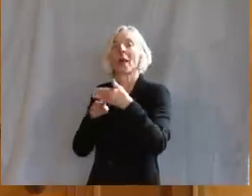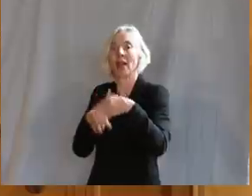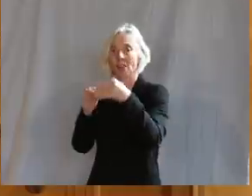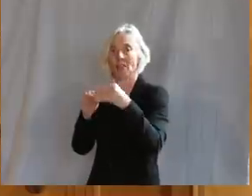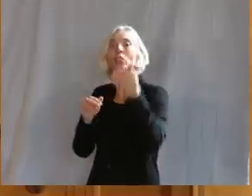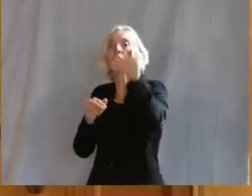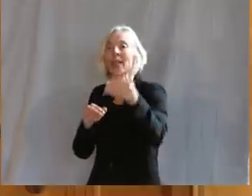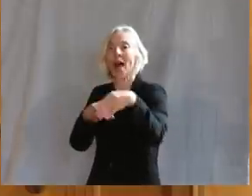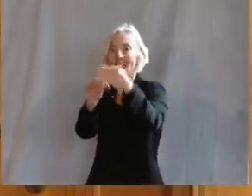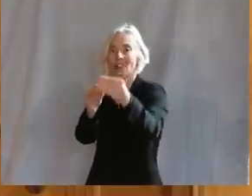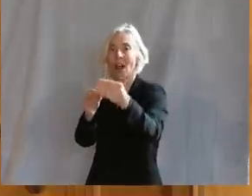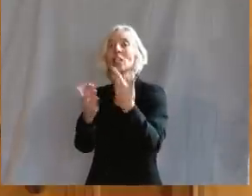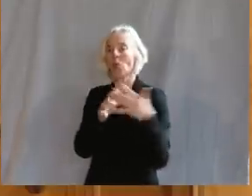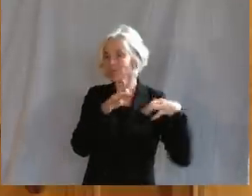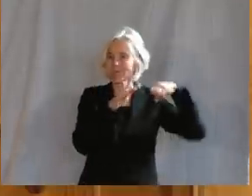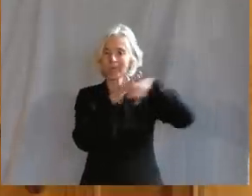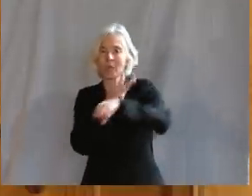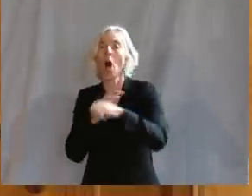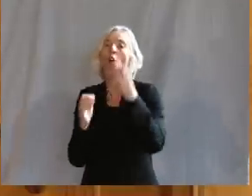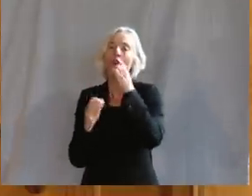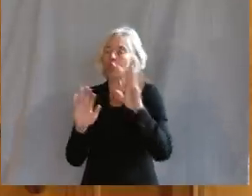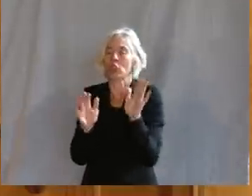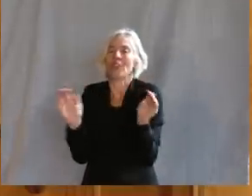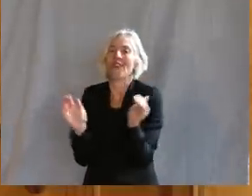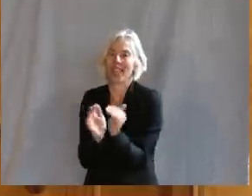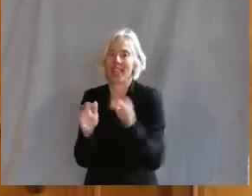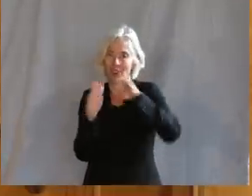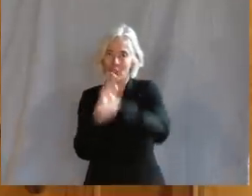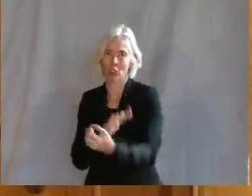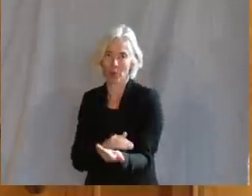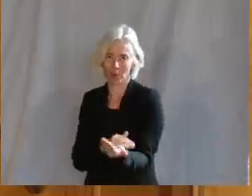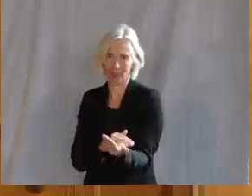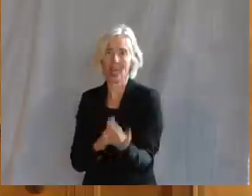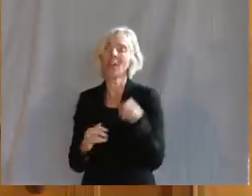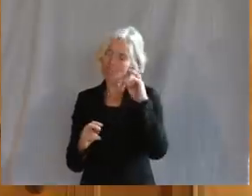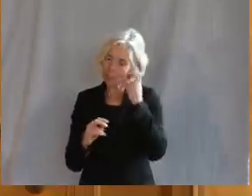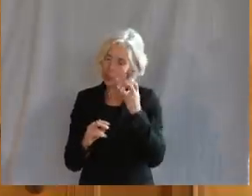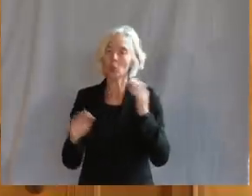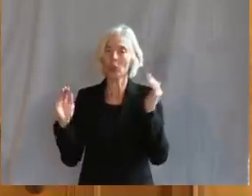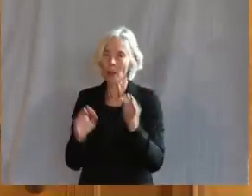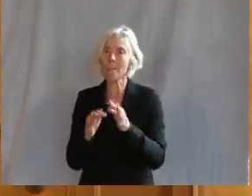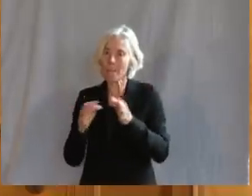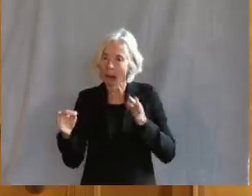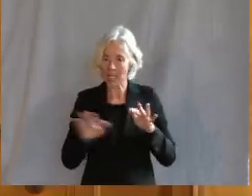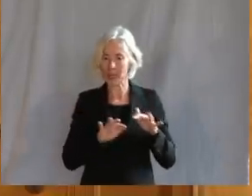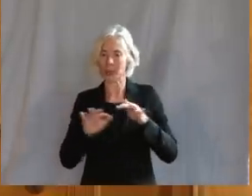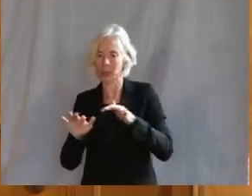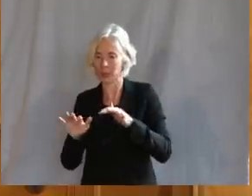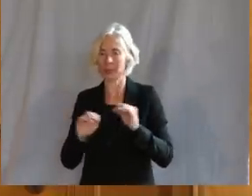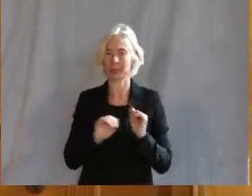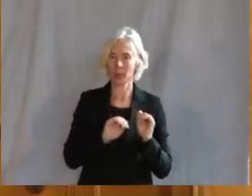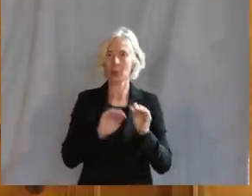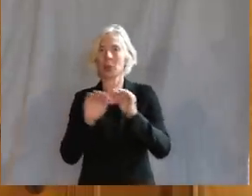und den Stadtwerken natürlich auch weiterhin Schülerinnenströme zu entzerren. Ein